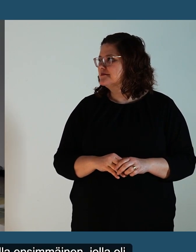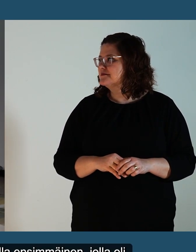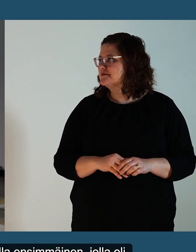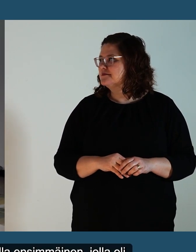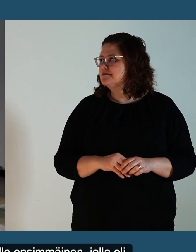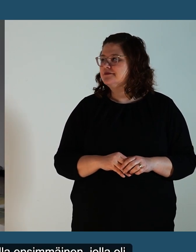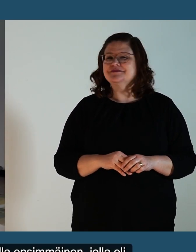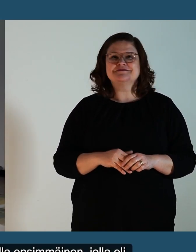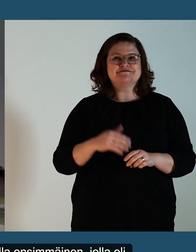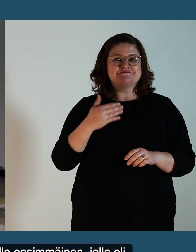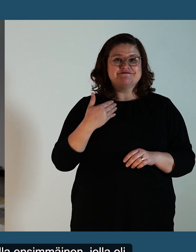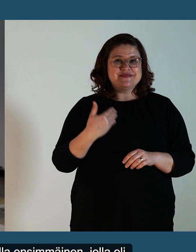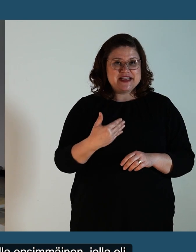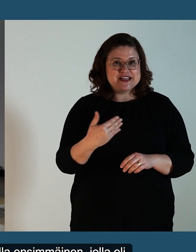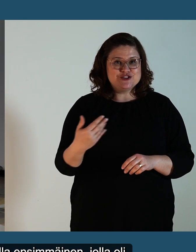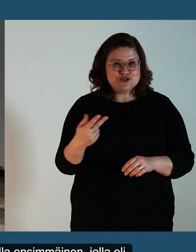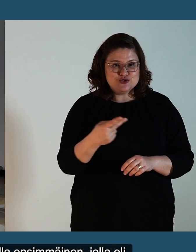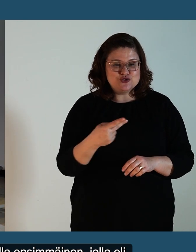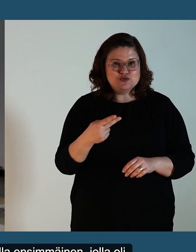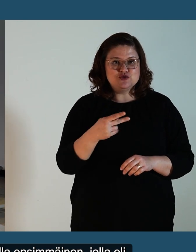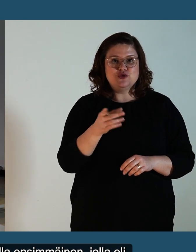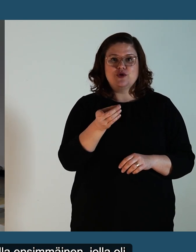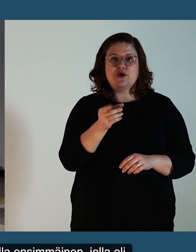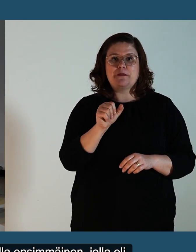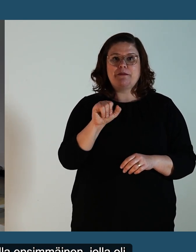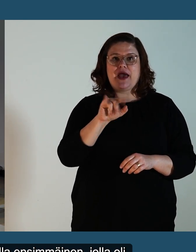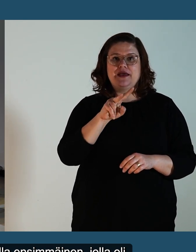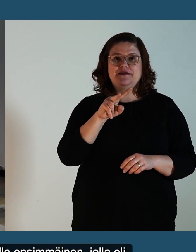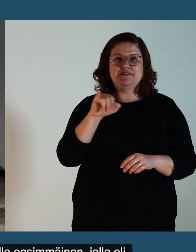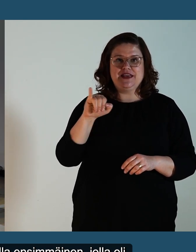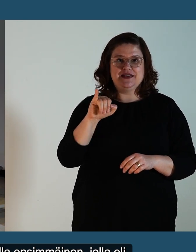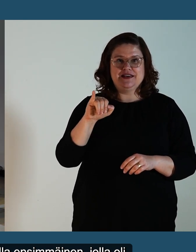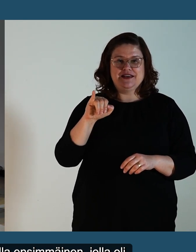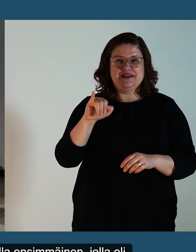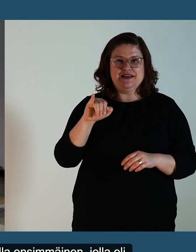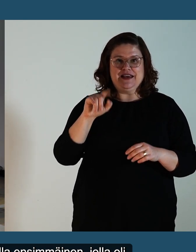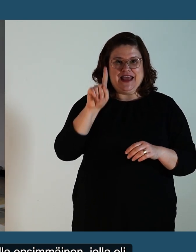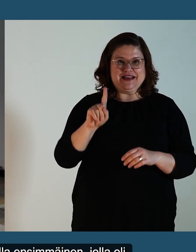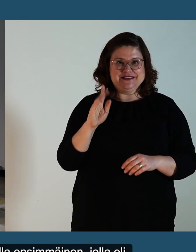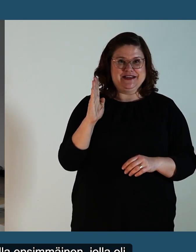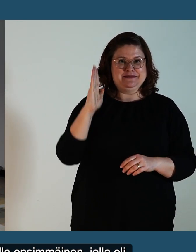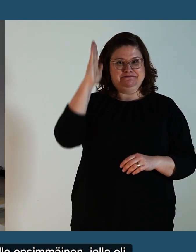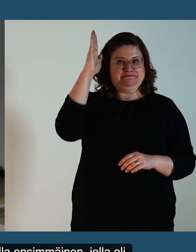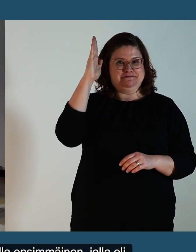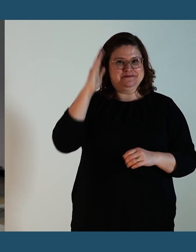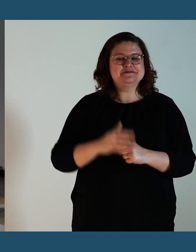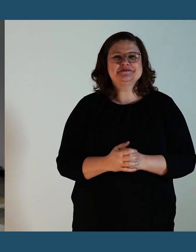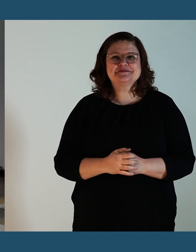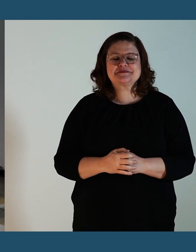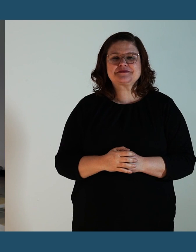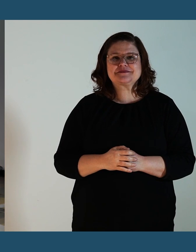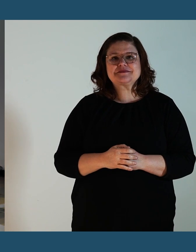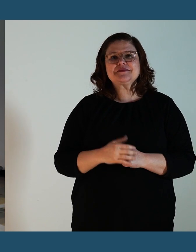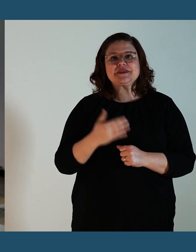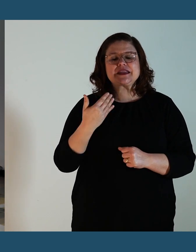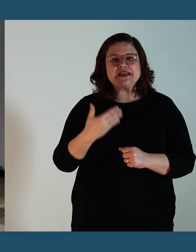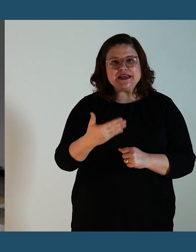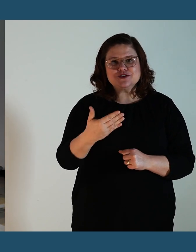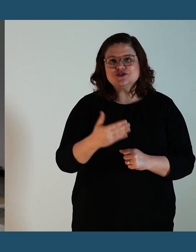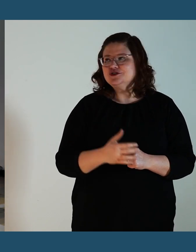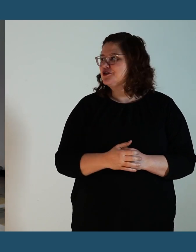Kiitos kysymyksestä ja siellä taisi olla Päivi Monen Mikkilä. Oli ensimmäinen, jolla oli käsi ylhäällä. Joo, kiitoksia.